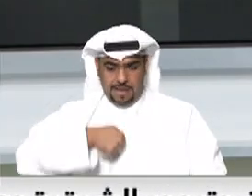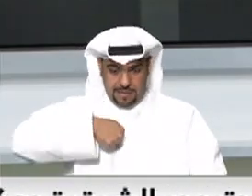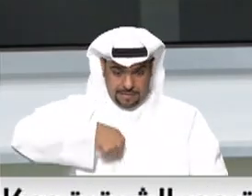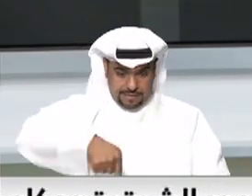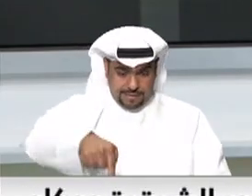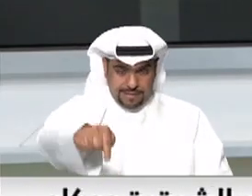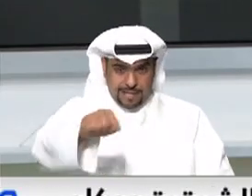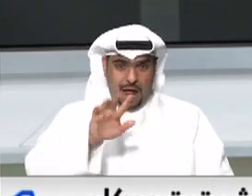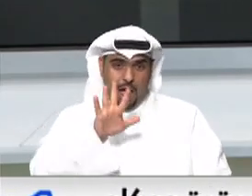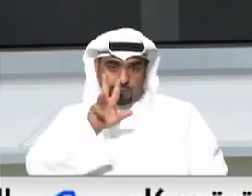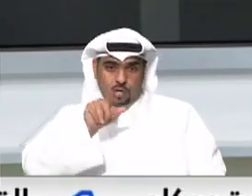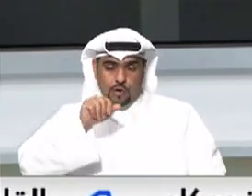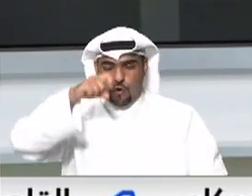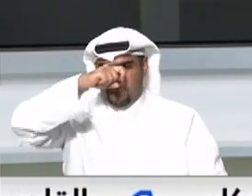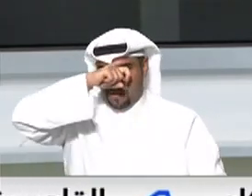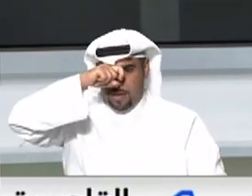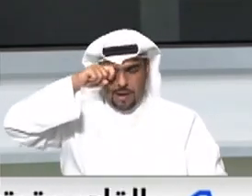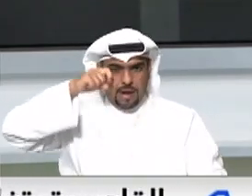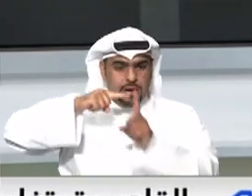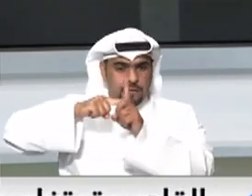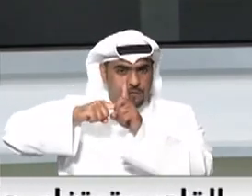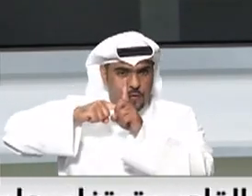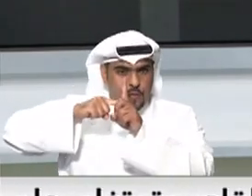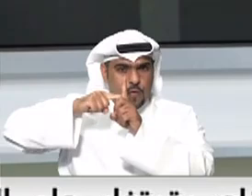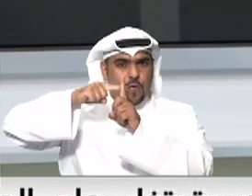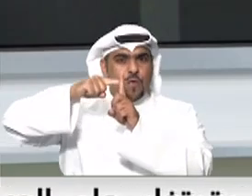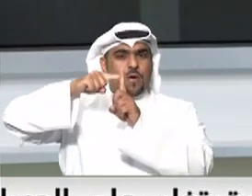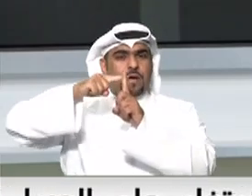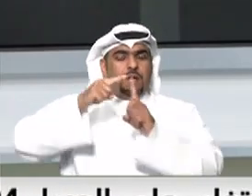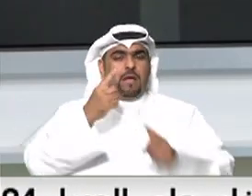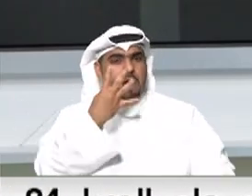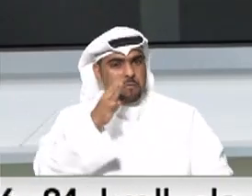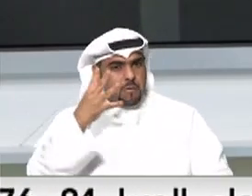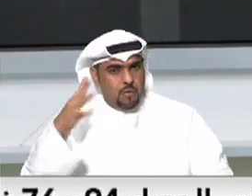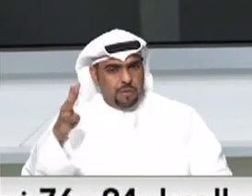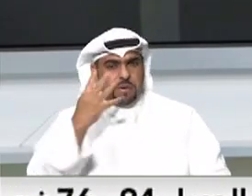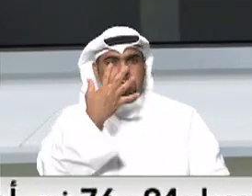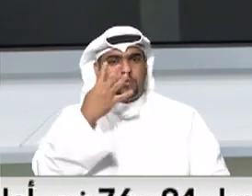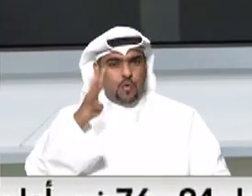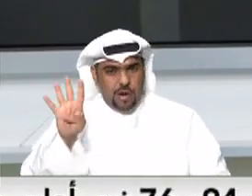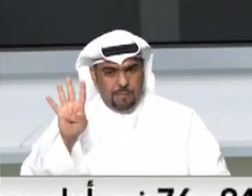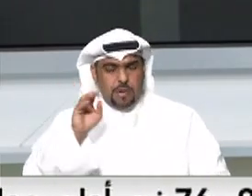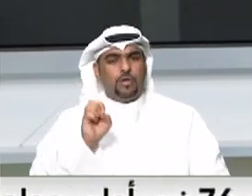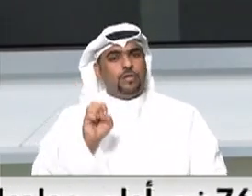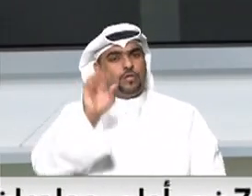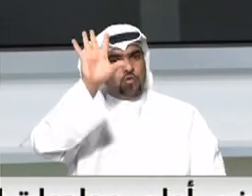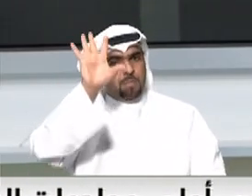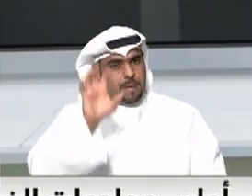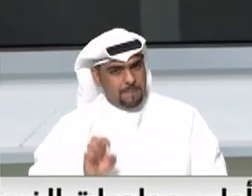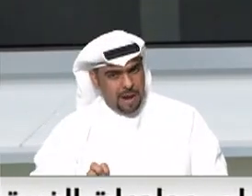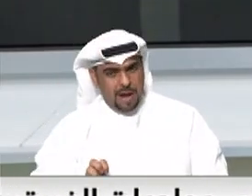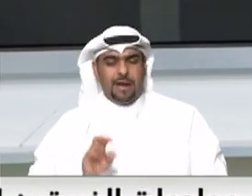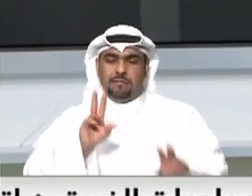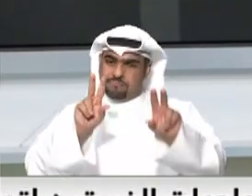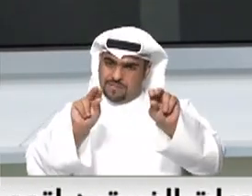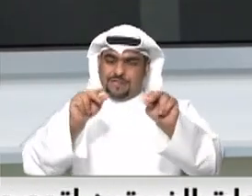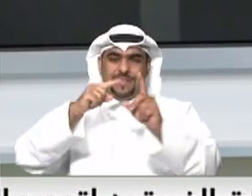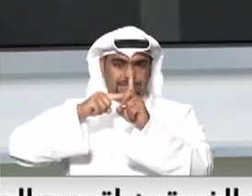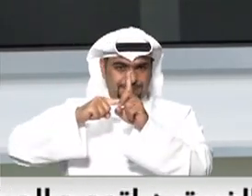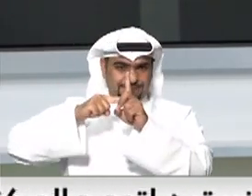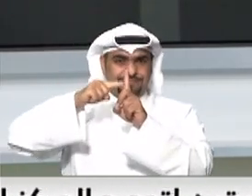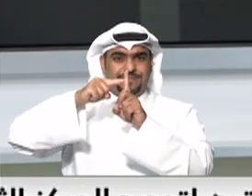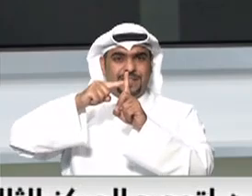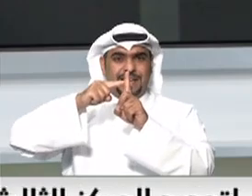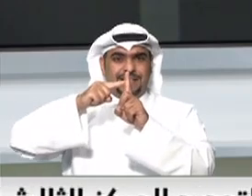ويانا وطريقها في الارتفاع تدريجيا خلال النهار وايضا خلال المساء الهواء الكوس راح يتراجع باذن الله وسيعود الهواء